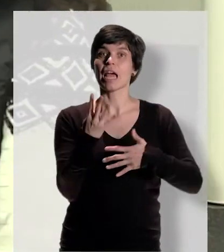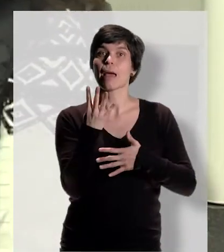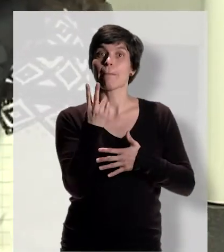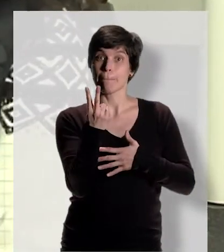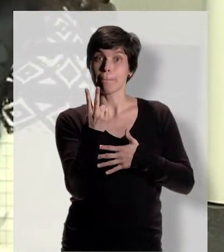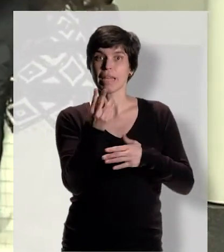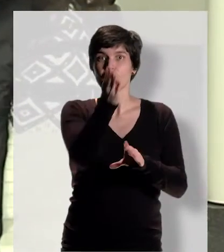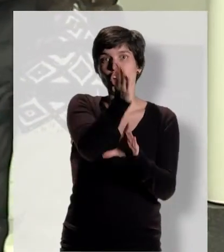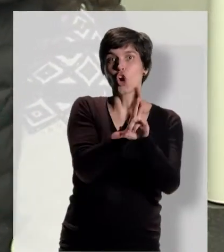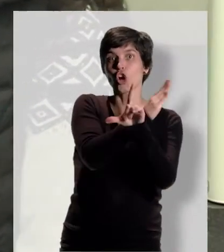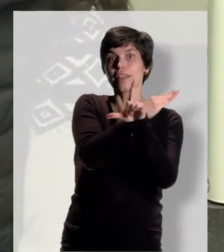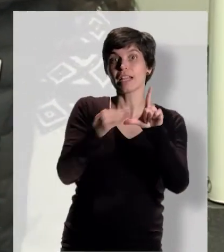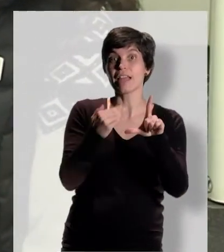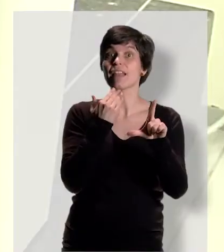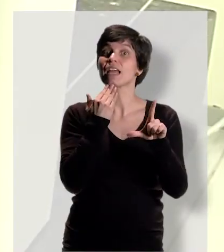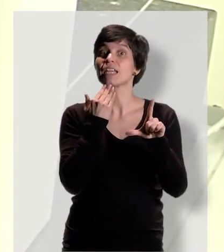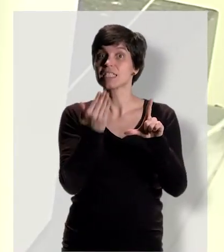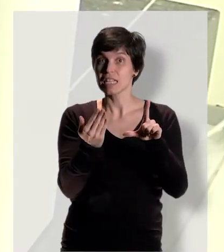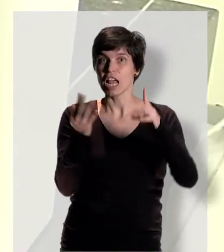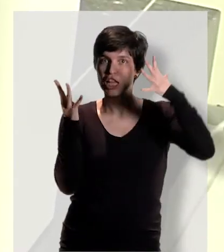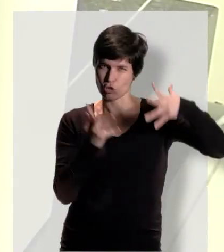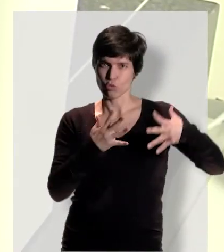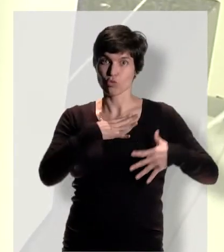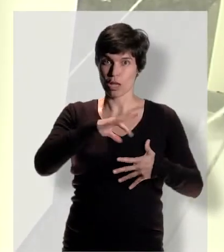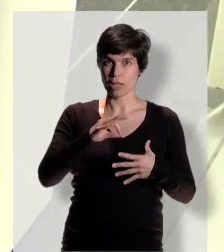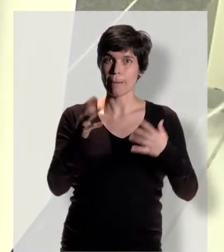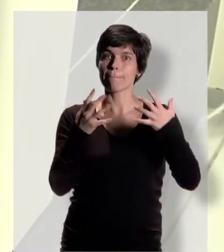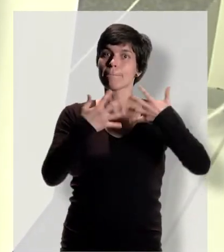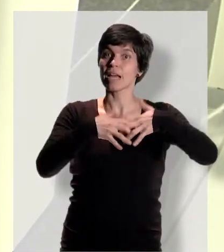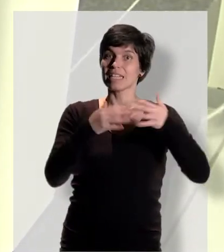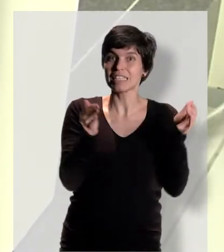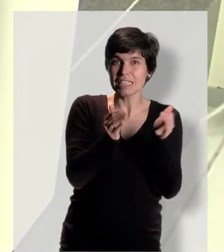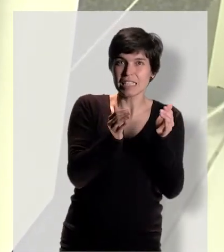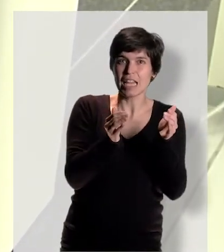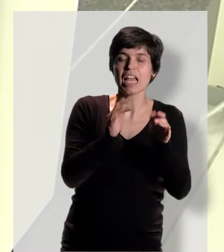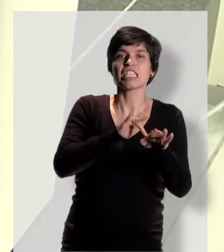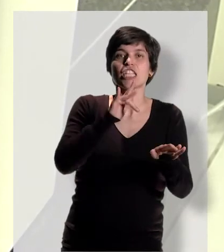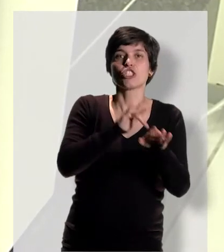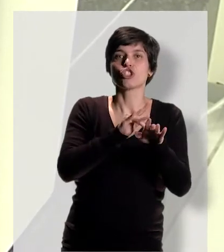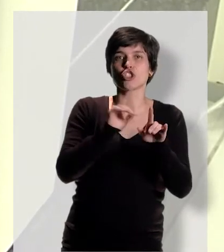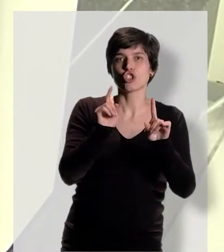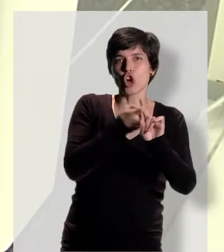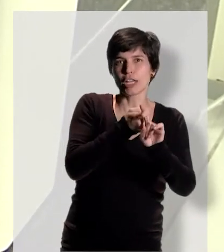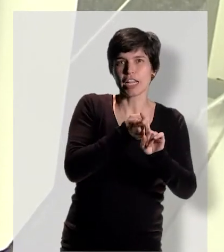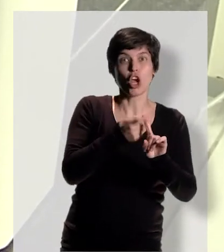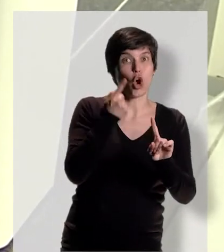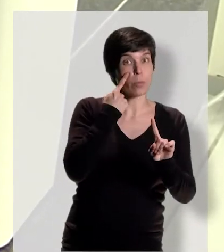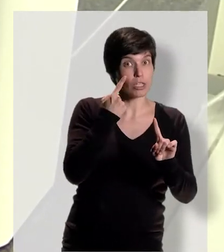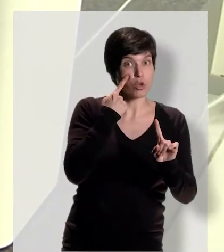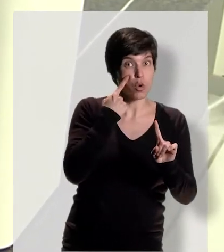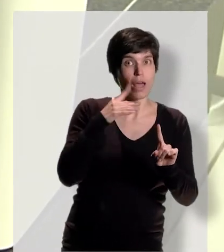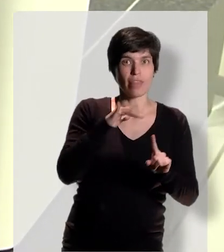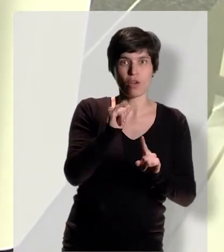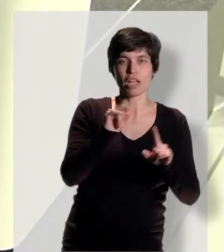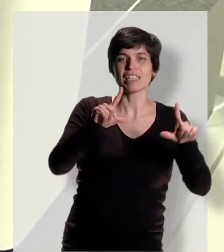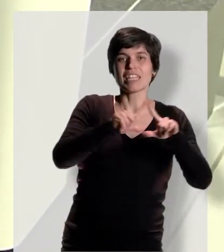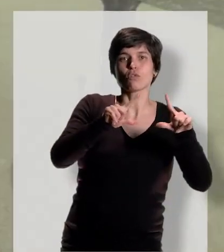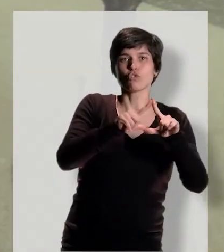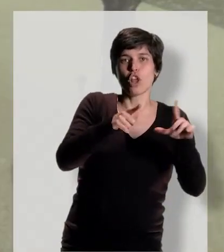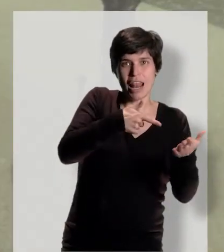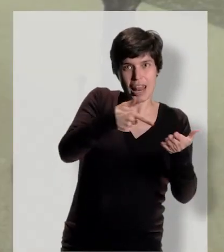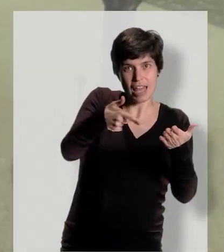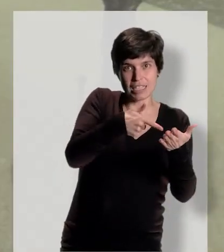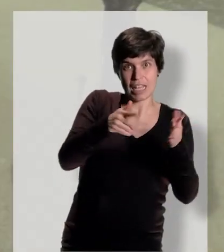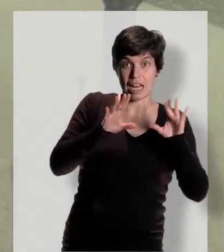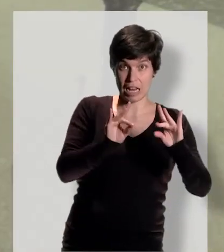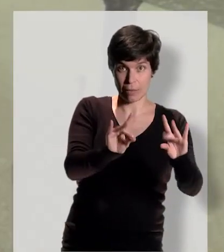bidez neurtzeko makina ditugu. Txikia badu sentsore optiko bat, triangeluazio laserra erabiltzen duena, 3